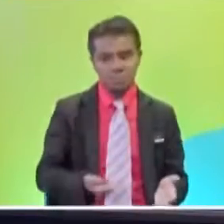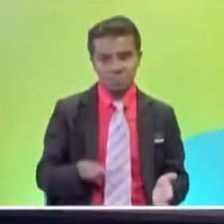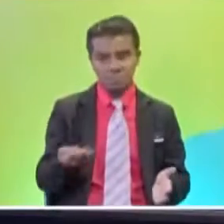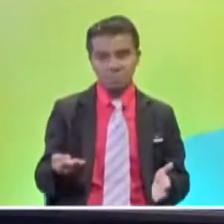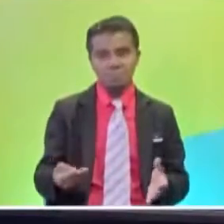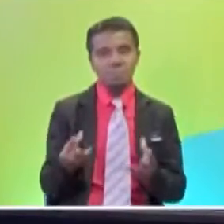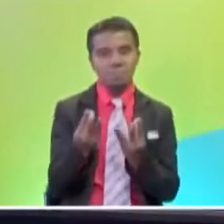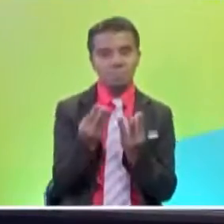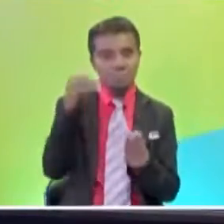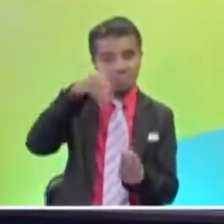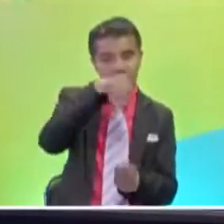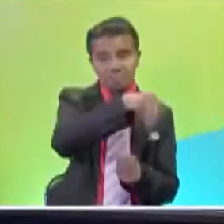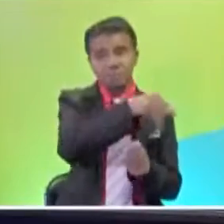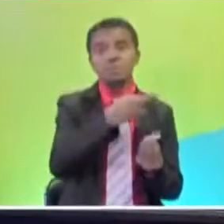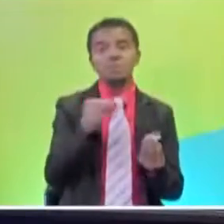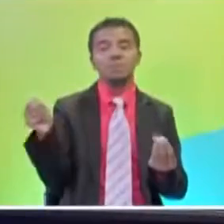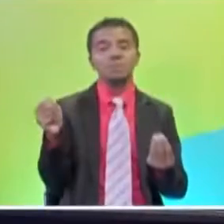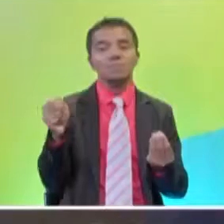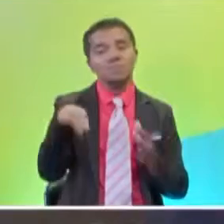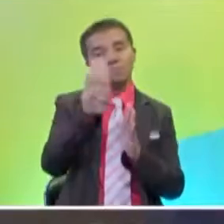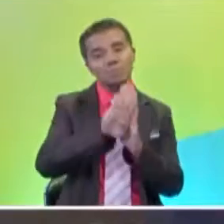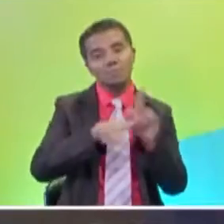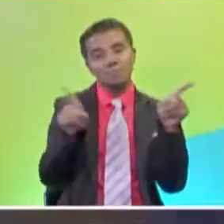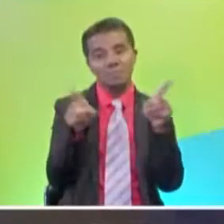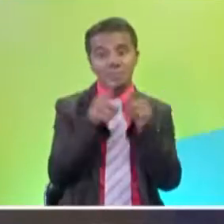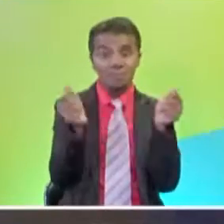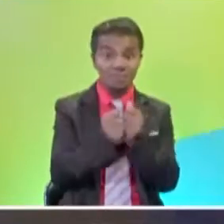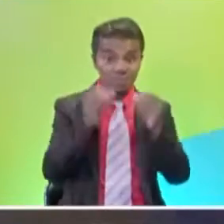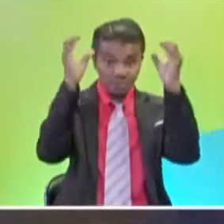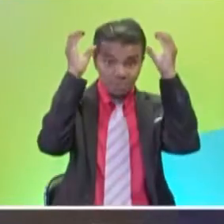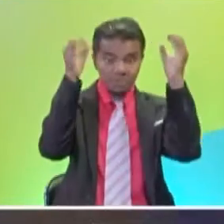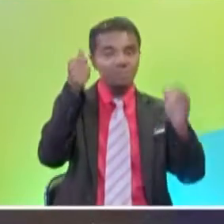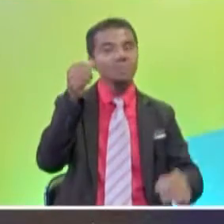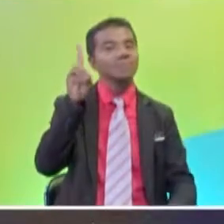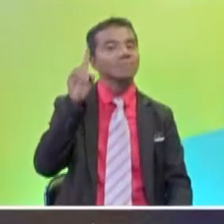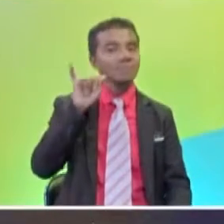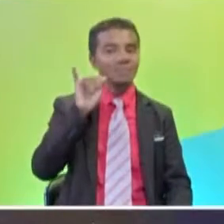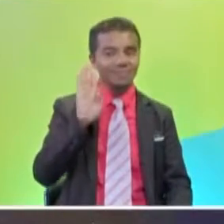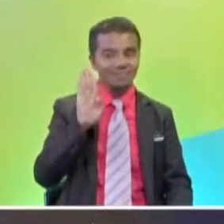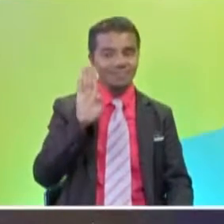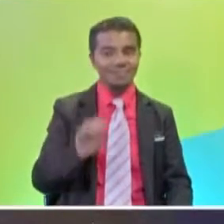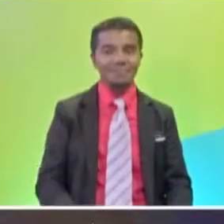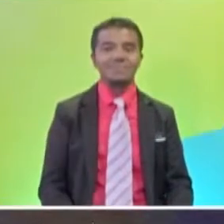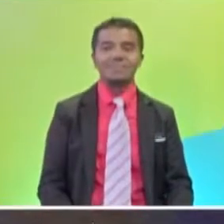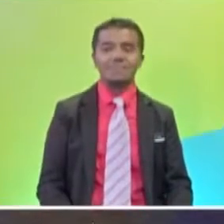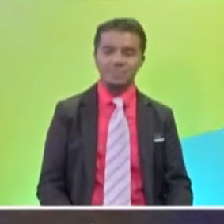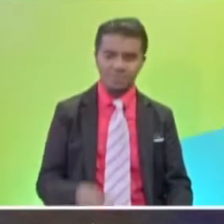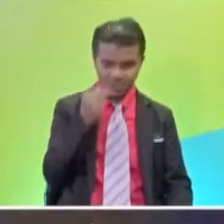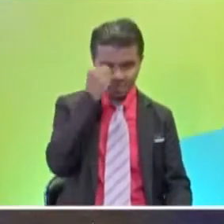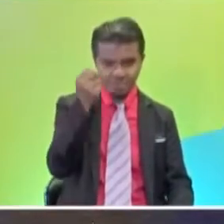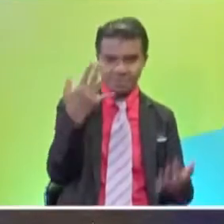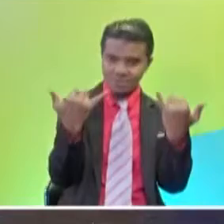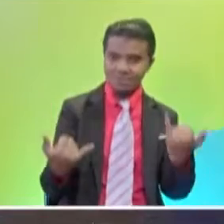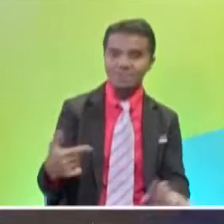bahan tanaman. Bersama saya ialah Cikgu Cikgu Adib. Yes. Cikgu, saya dah nampak dah ada saya dah pakai sarung tangan. Ada